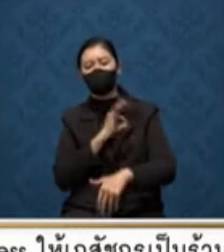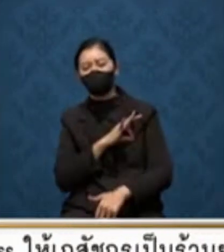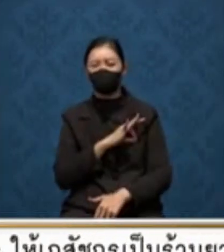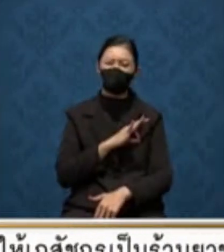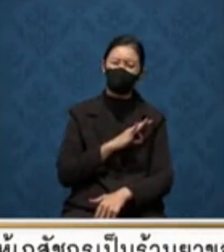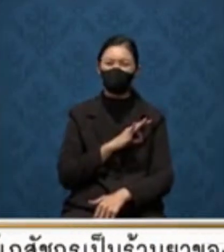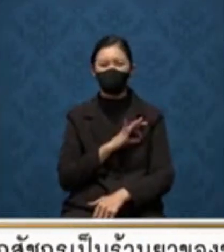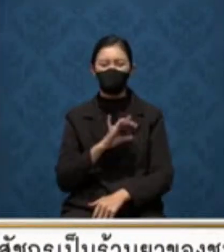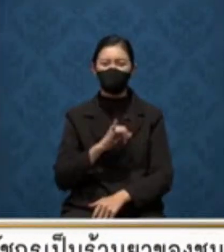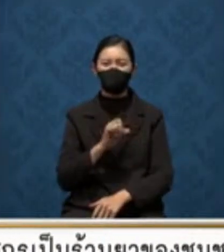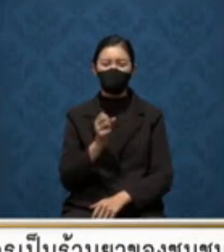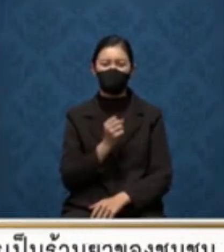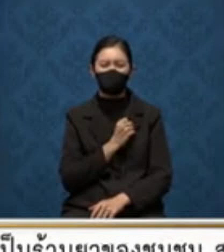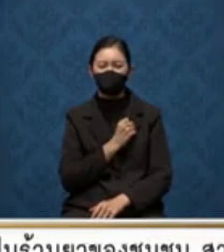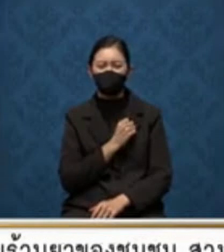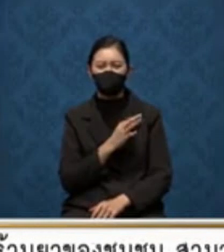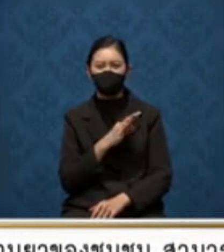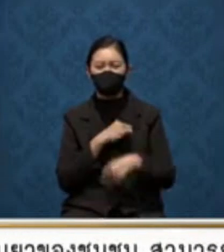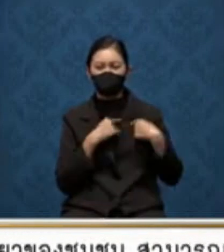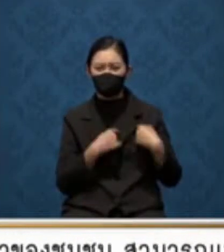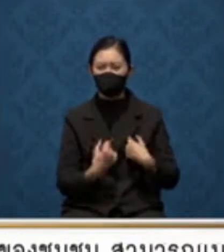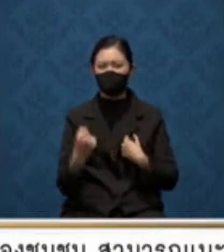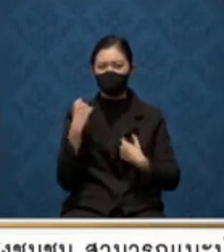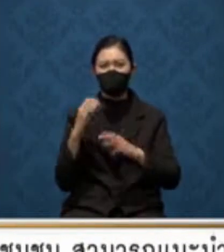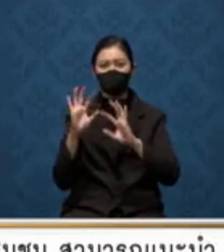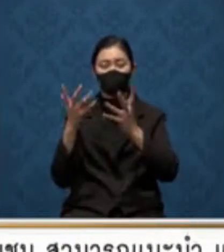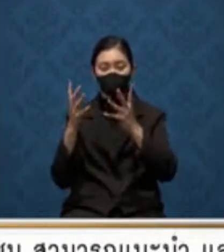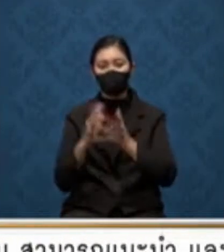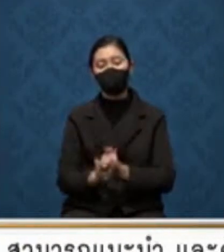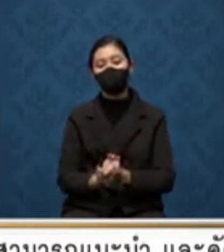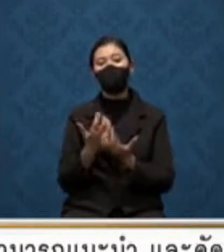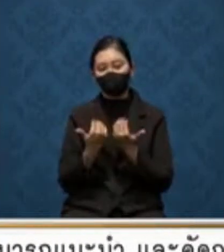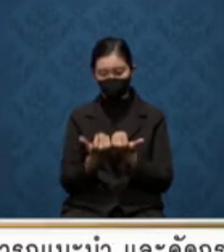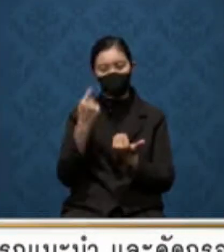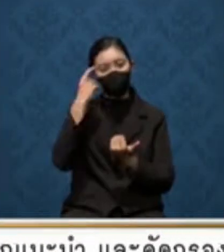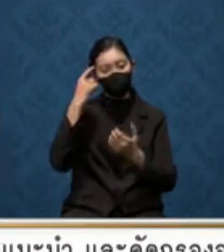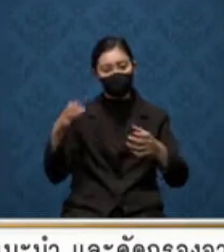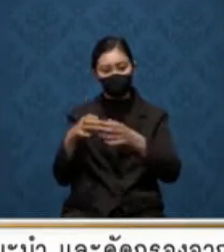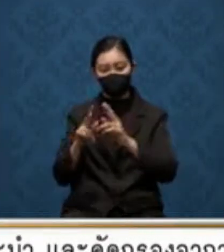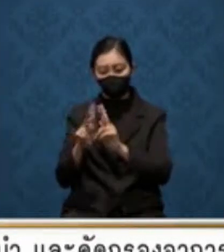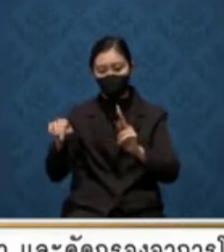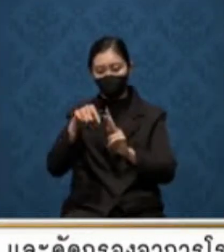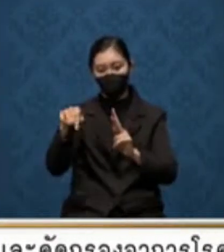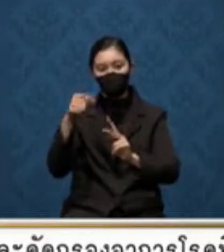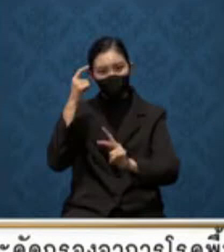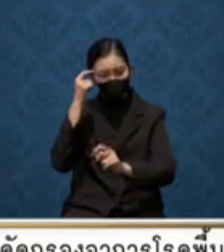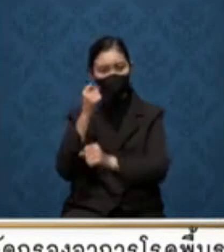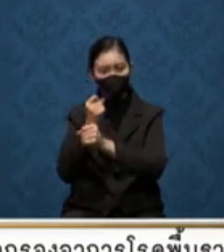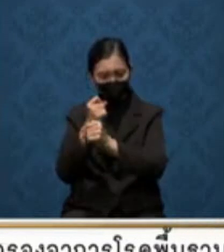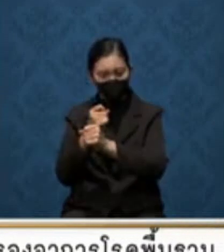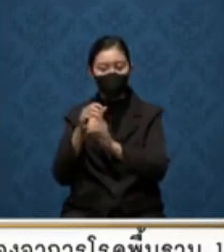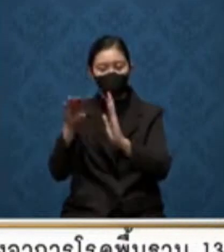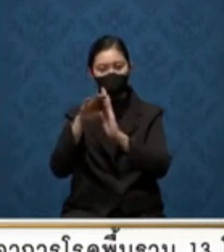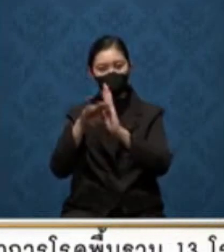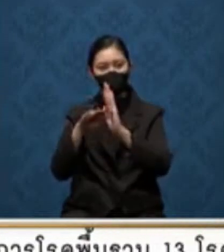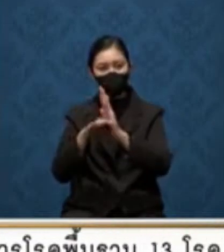มา พ่อนวาระหนึพ่อนคามเหชอบในหักการผ่อนการทำงานใชนกรถิการแล้เราจะเดินหน้าไปสู่การลมติในว